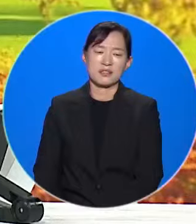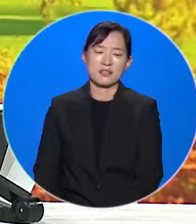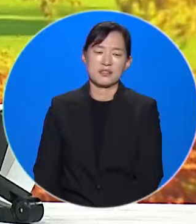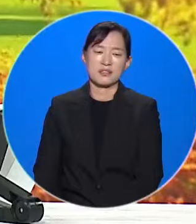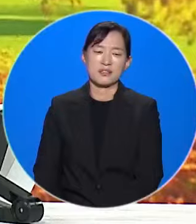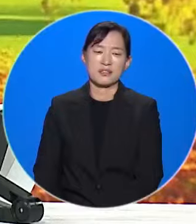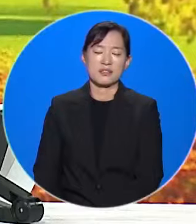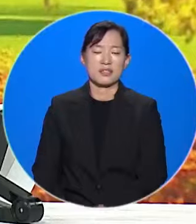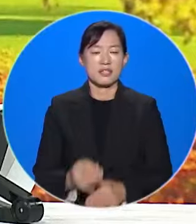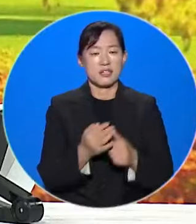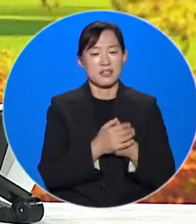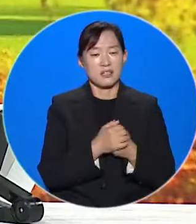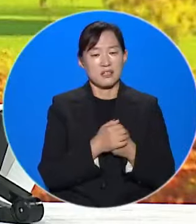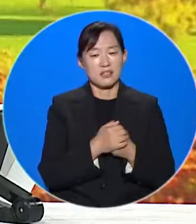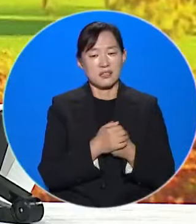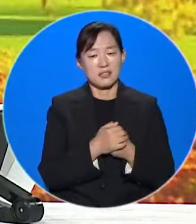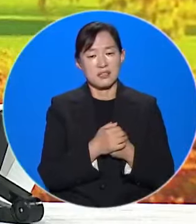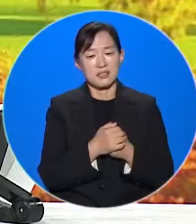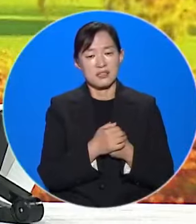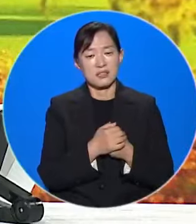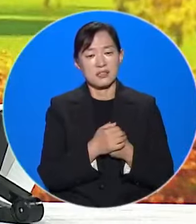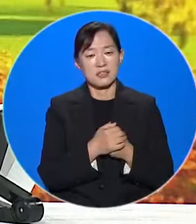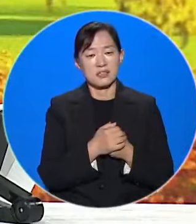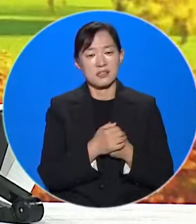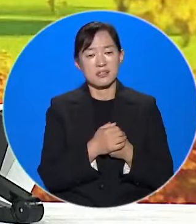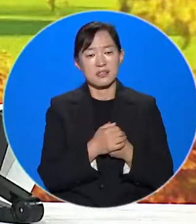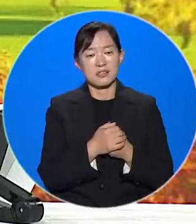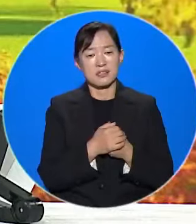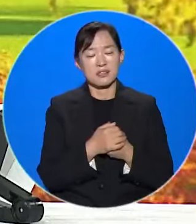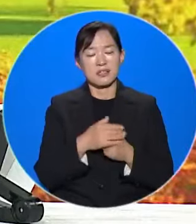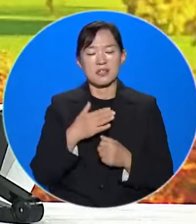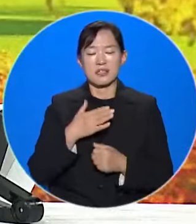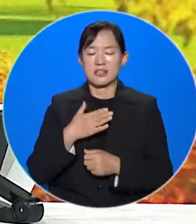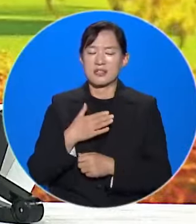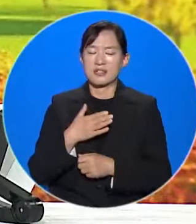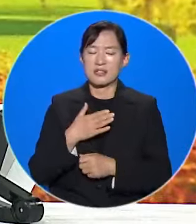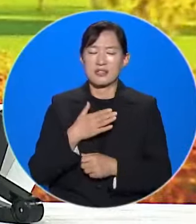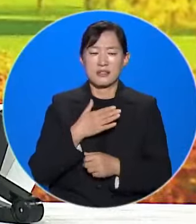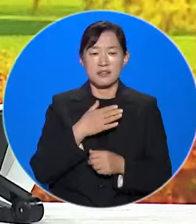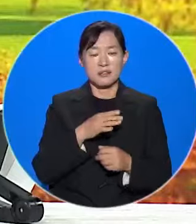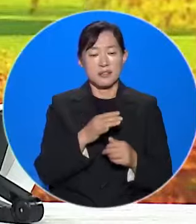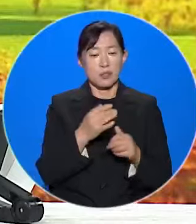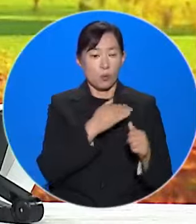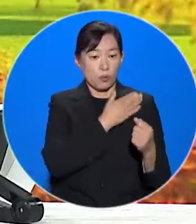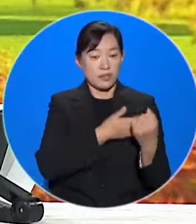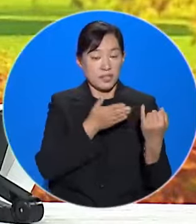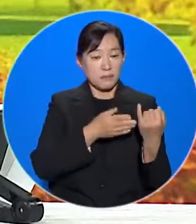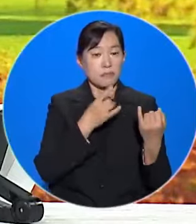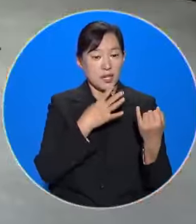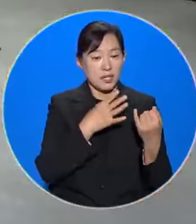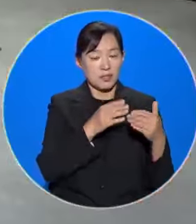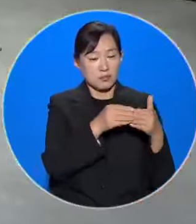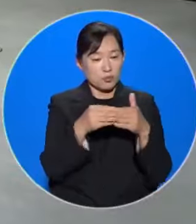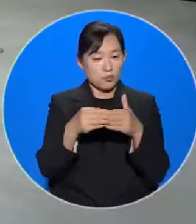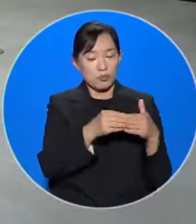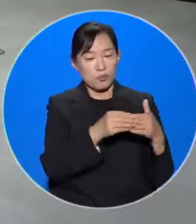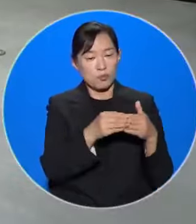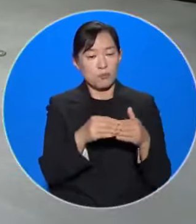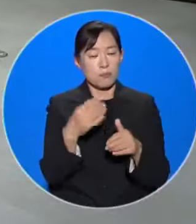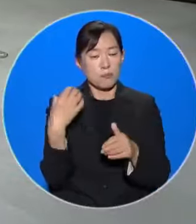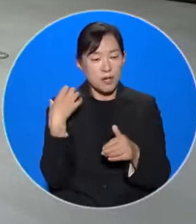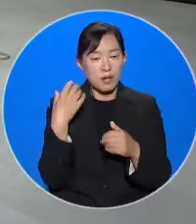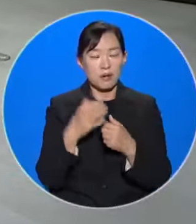갔어요. 아, 우리 권사님 교회에다가 모셔다 드리고 네. 근데 이제 같이 예배를 안 드리셨네요. 네. 아, 그래요. 그러면